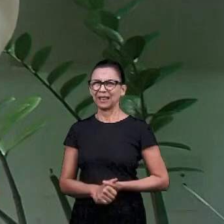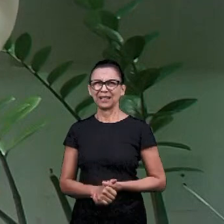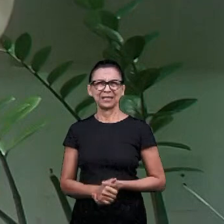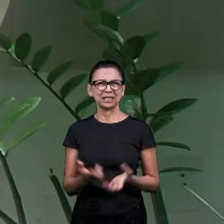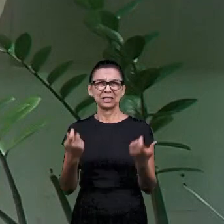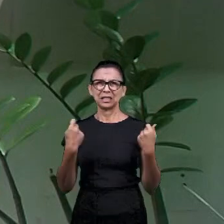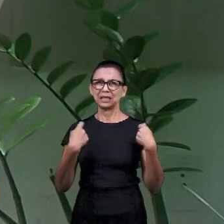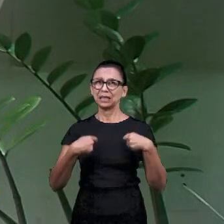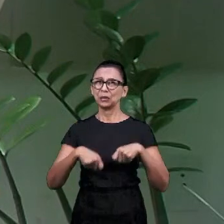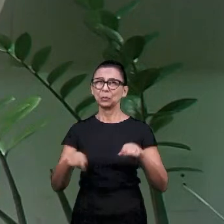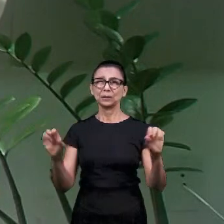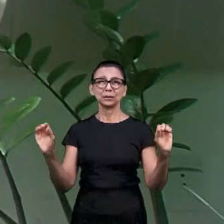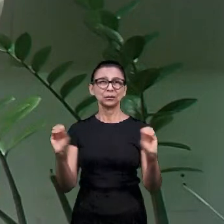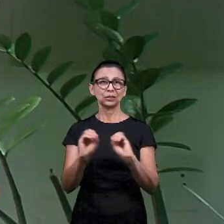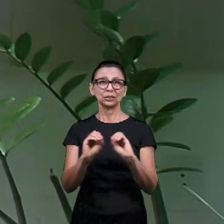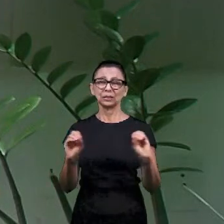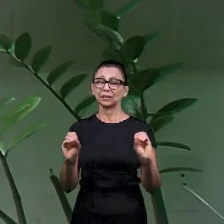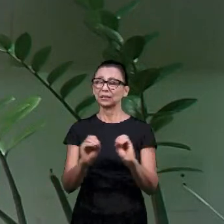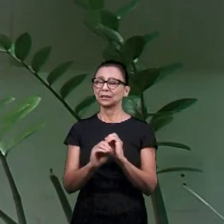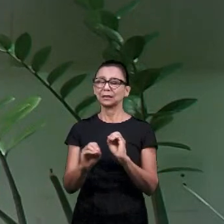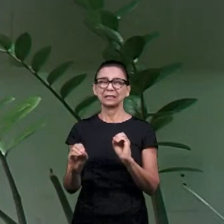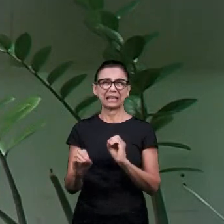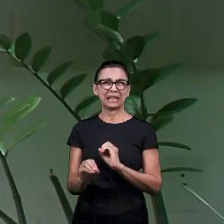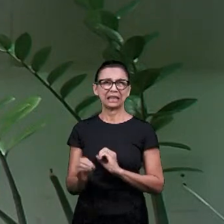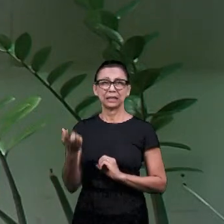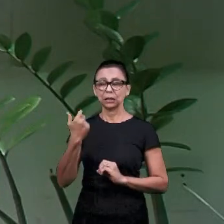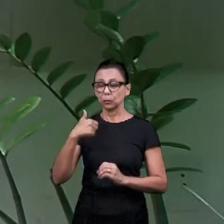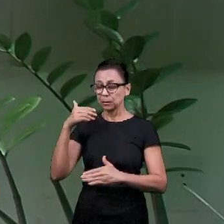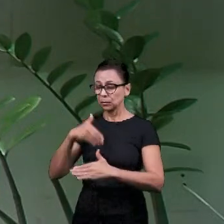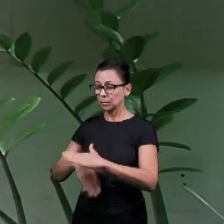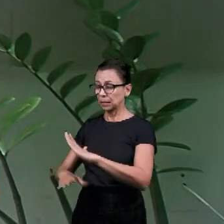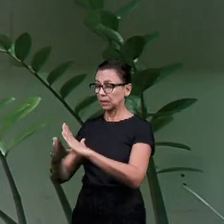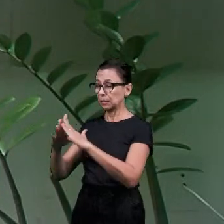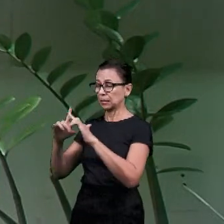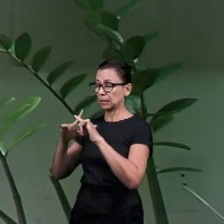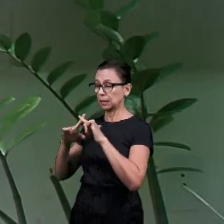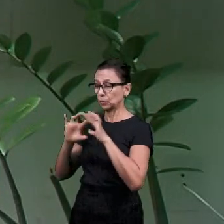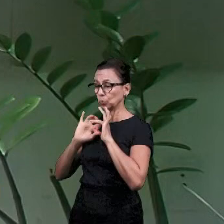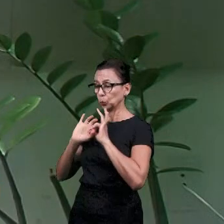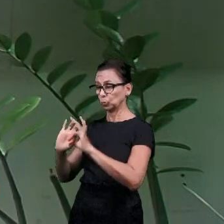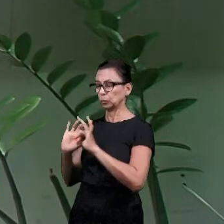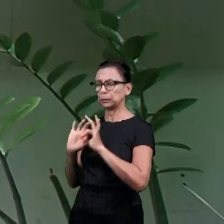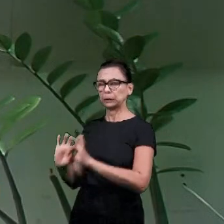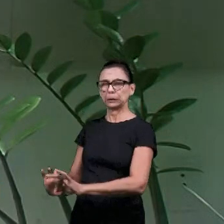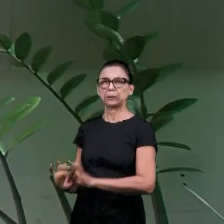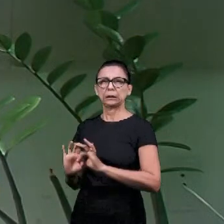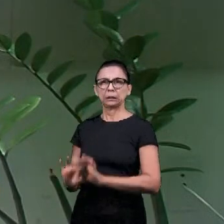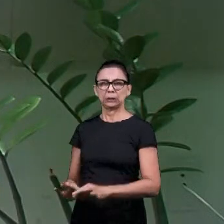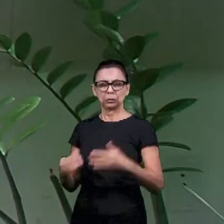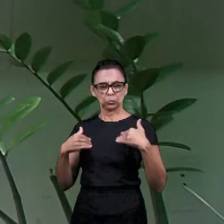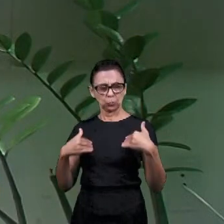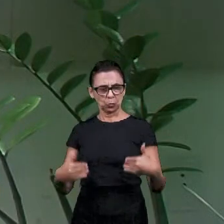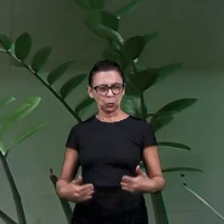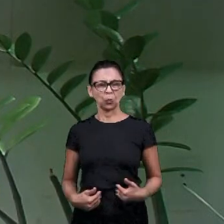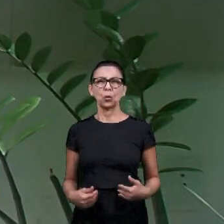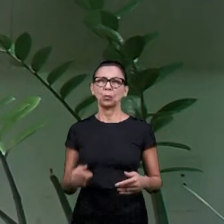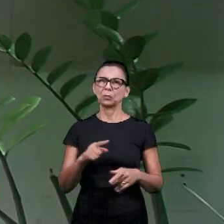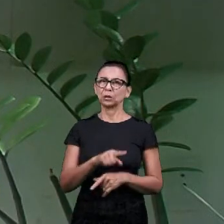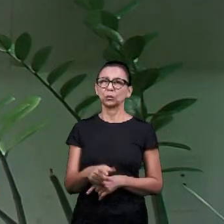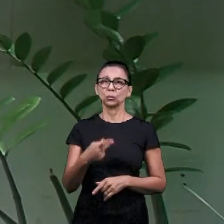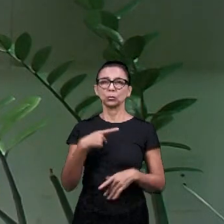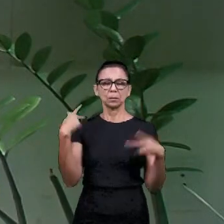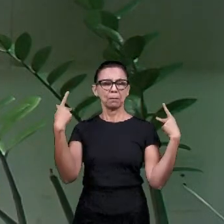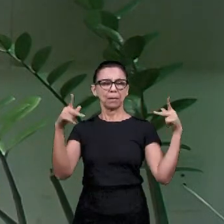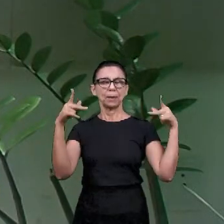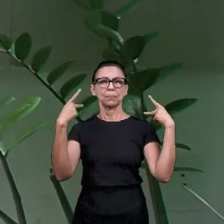du corps. Il sait ce qu'il va faire. Ce qu'il discerne, tout le monde va accepter à cause de sa sympathie, de